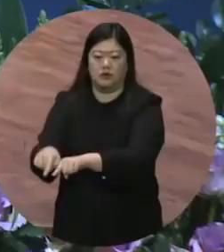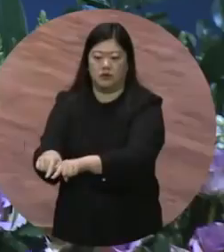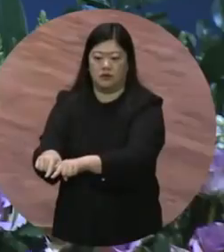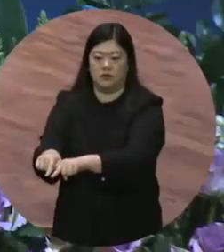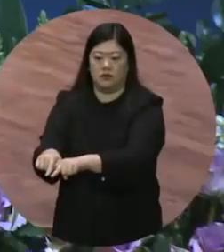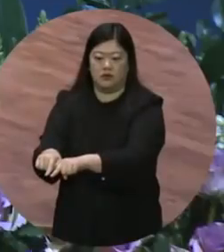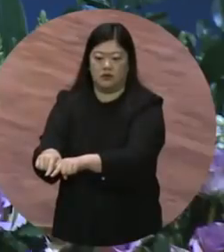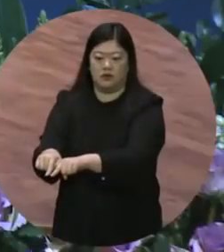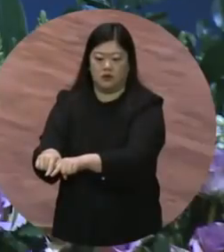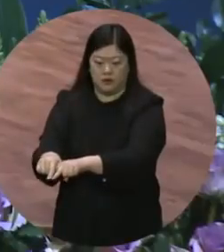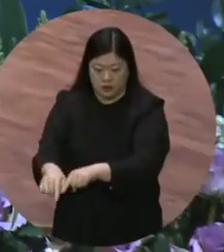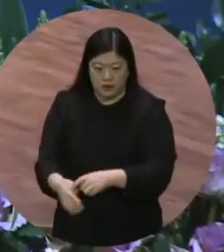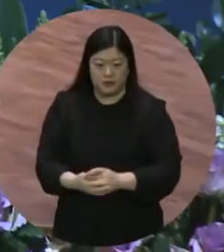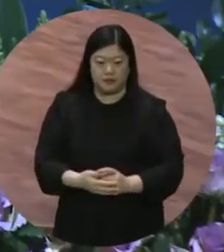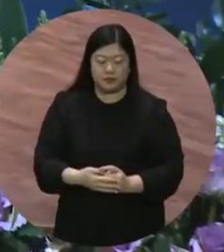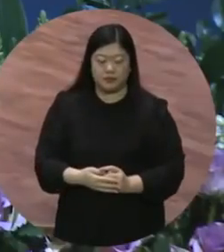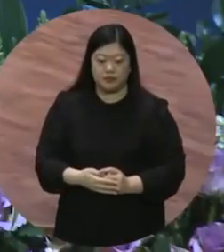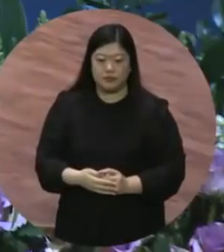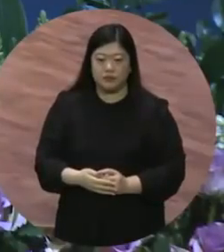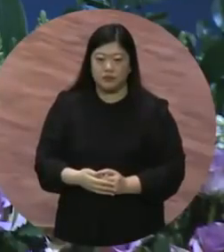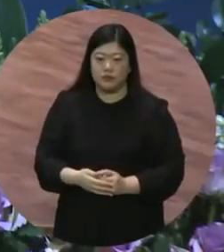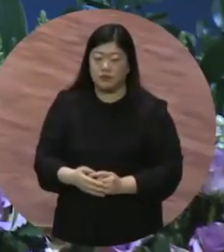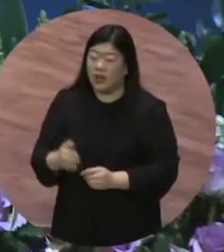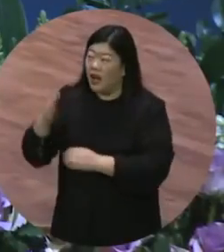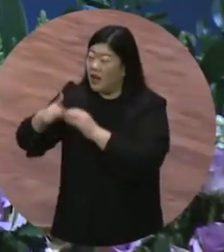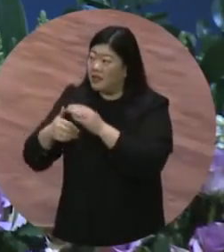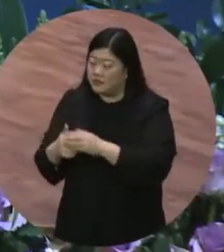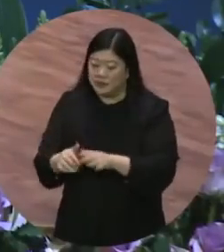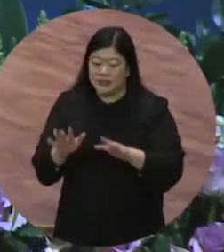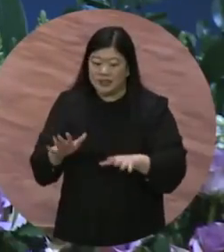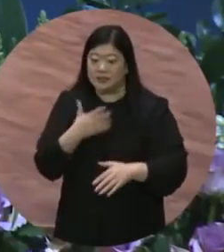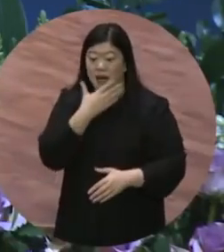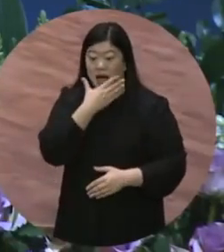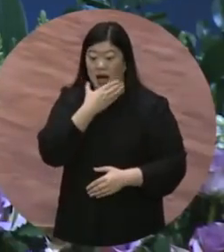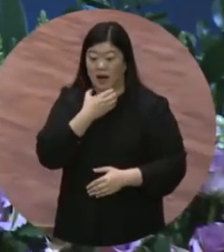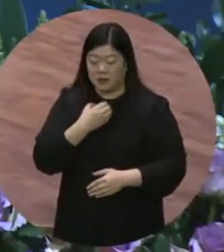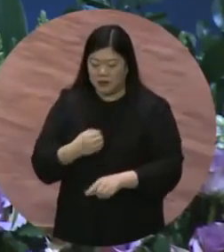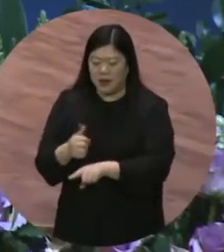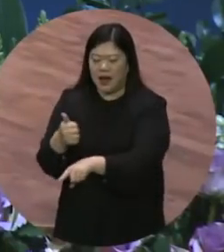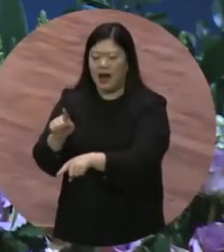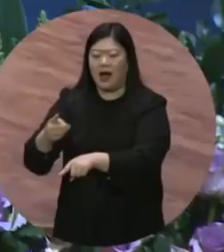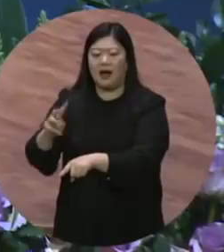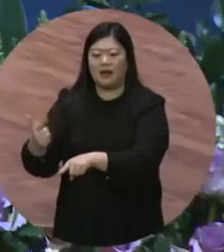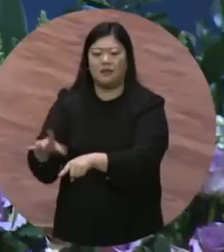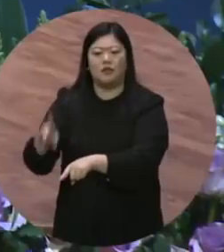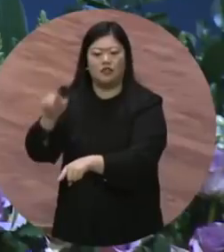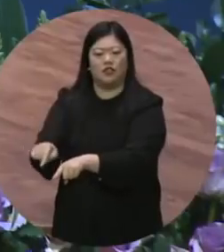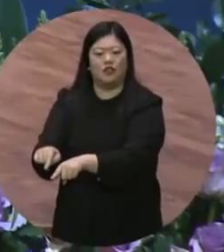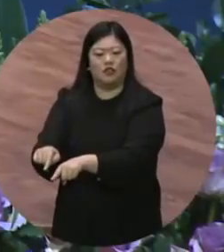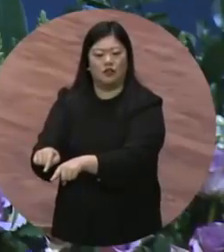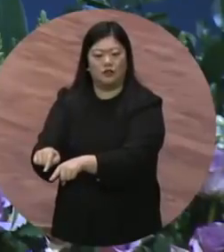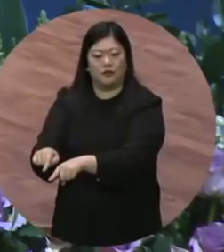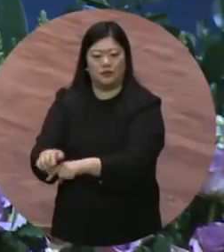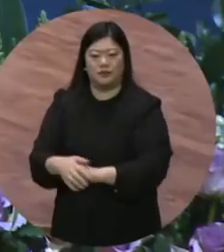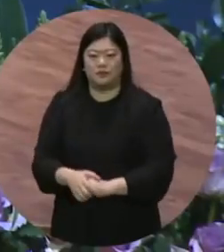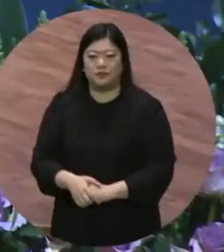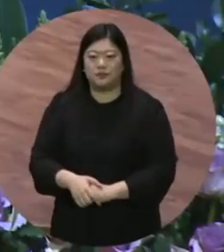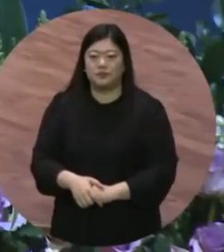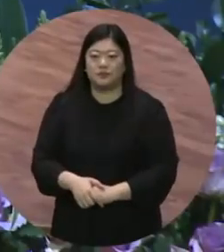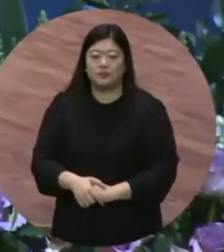가고자 지시했는데 지금 아브라함의 위치는 하란입니다. 하란. 자, 12장 1절을 제가